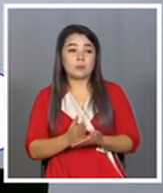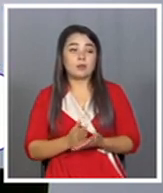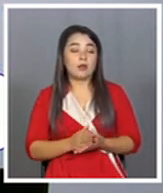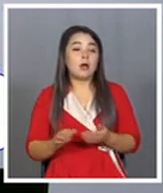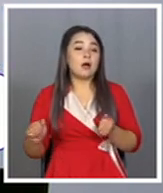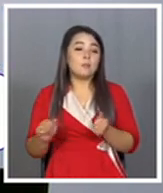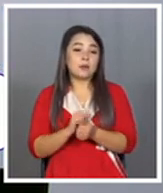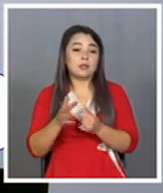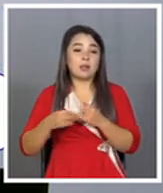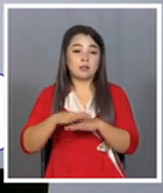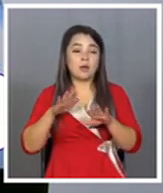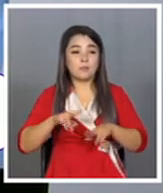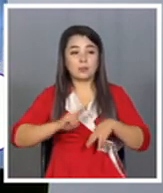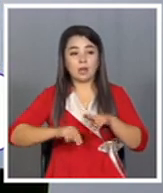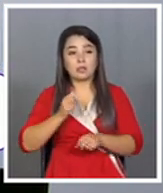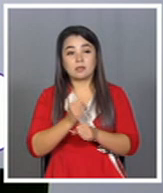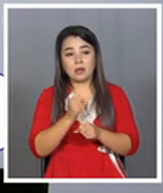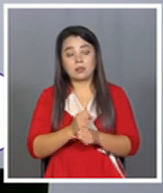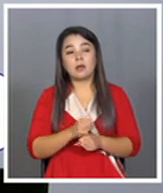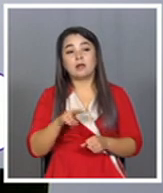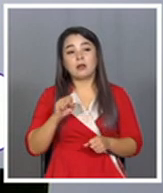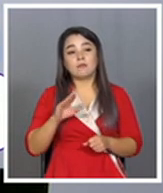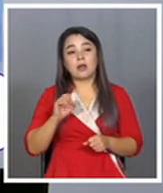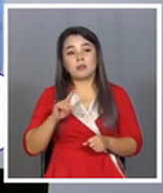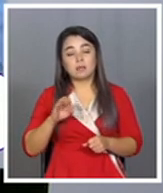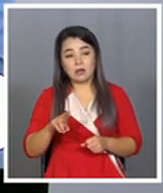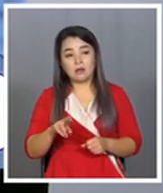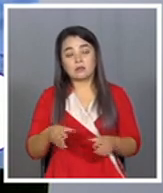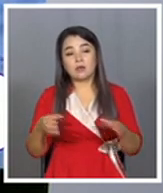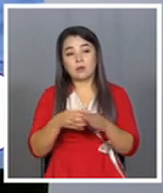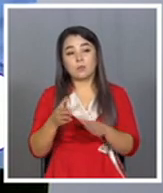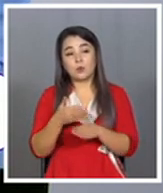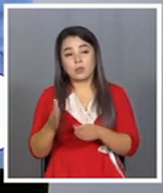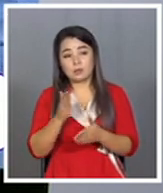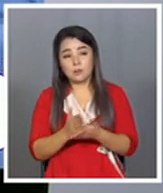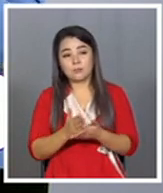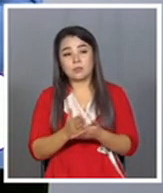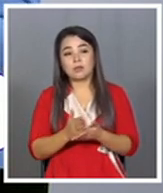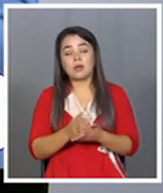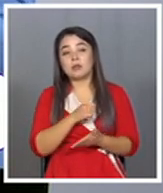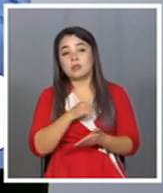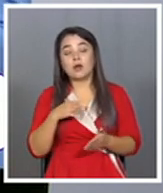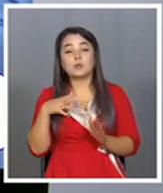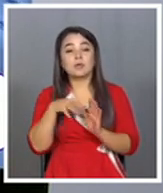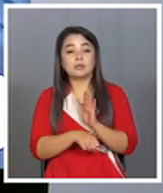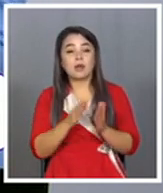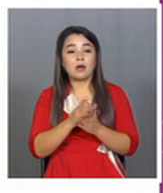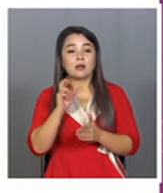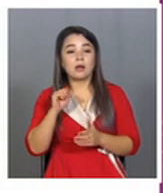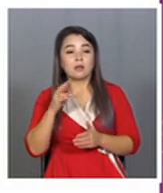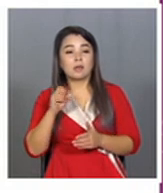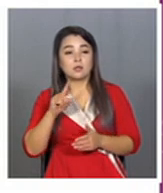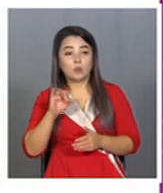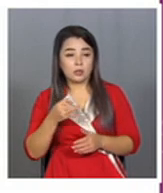материктердің, яғни Пангея құрлығы, Лавразия мен Гондванаға бөлінуі, сосын ең соңында Кайназой арасының